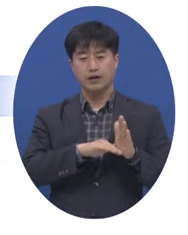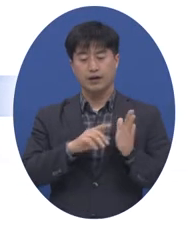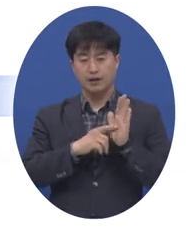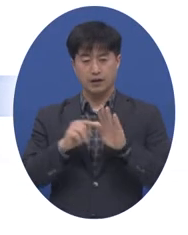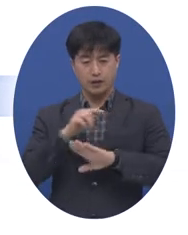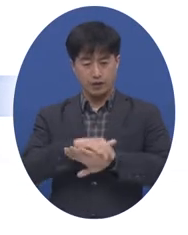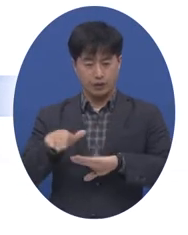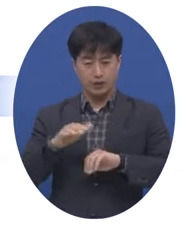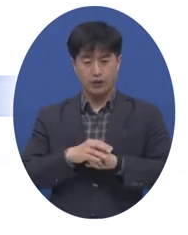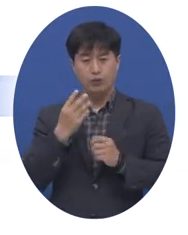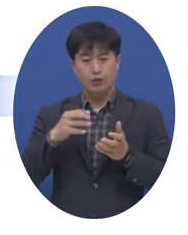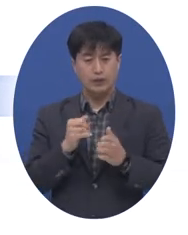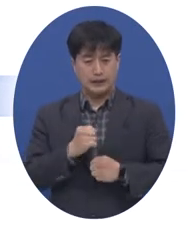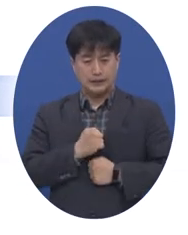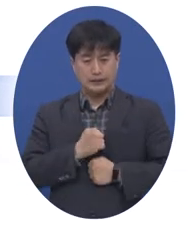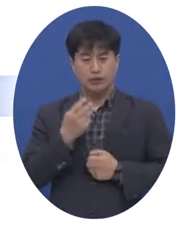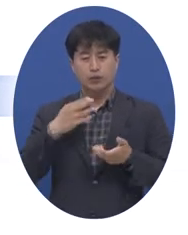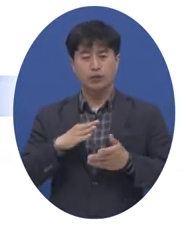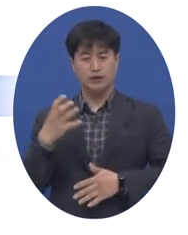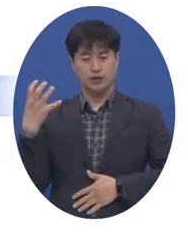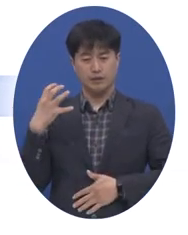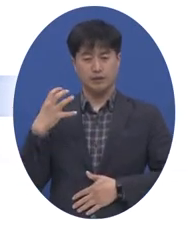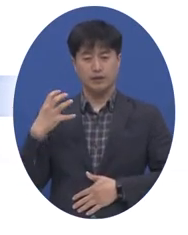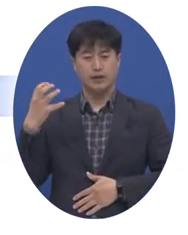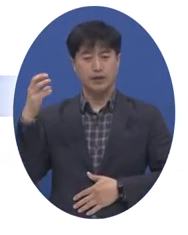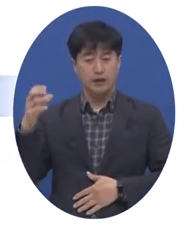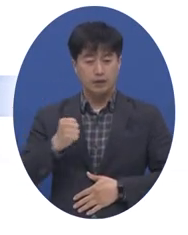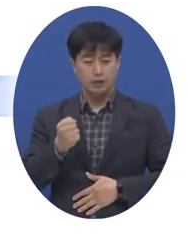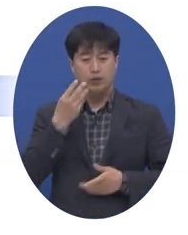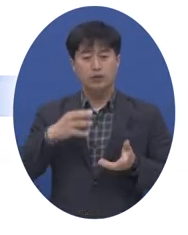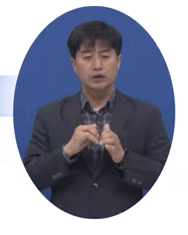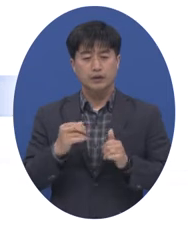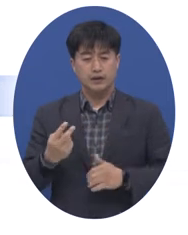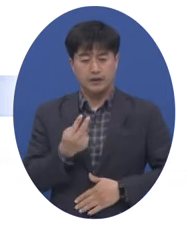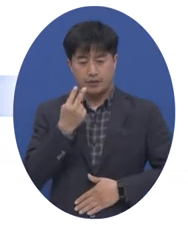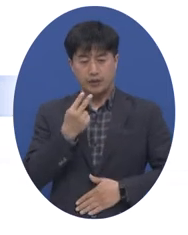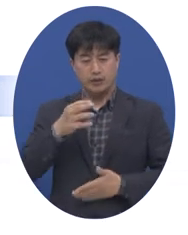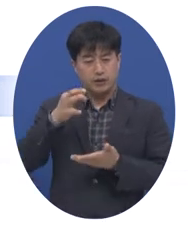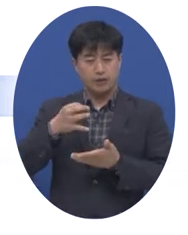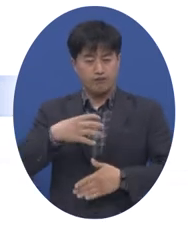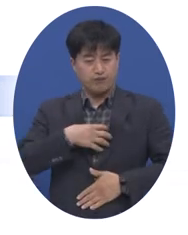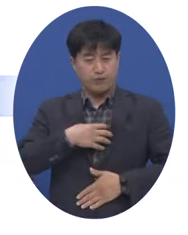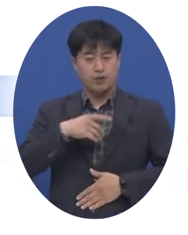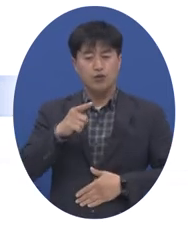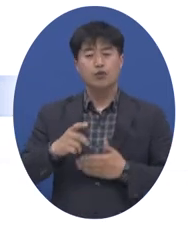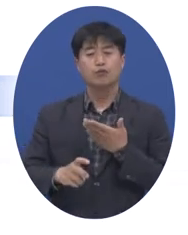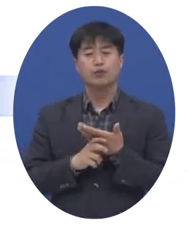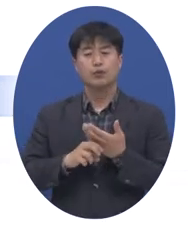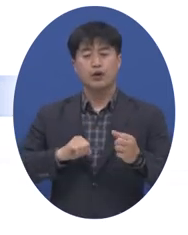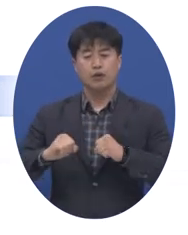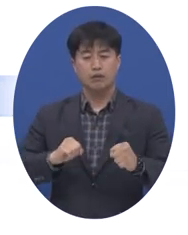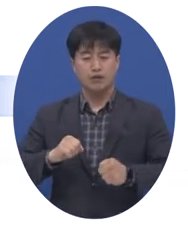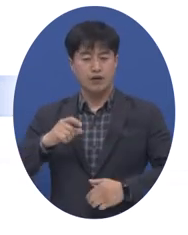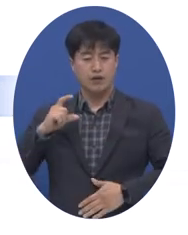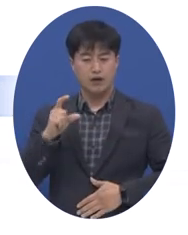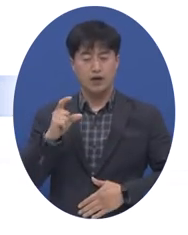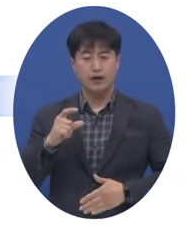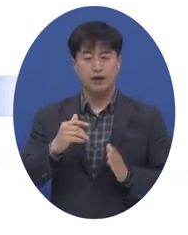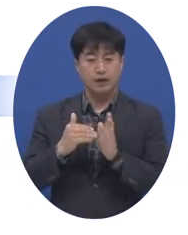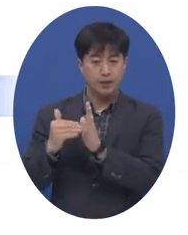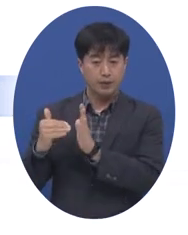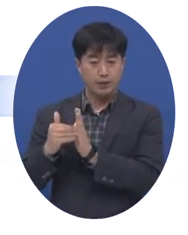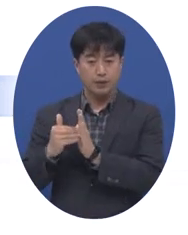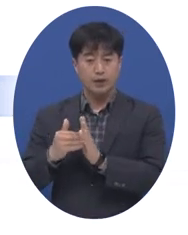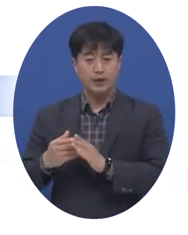도민의 안전은 경기도가 책임진다는 사명감을 가지고 도민의 생명과 재산을 위협하는 이러한 불법 행위는 단호히